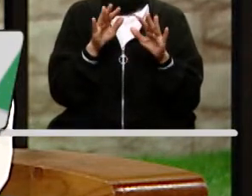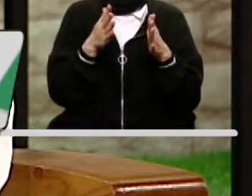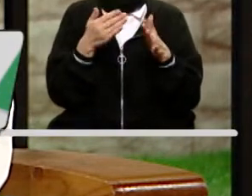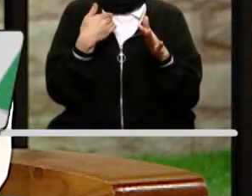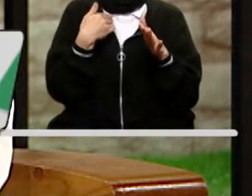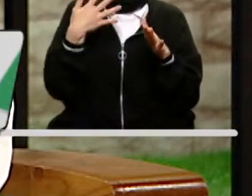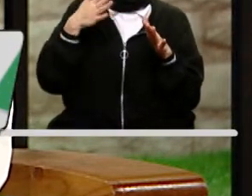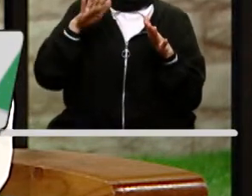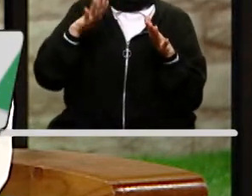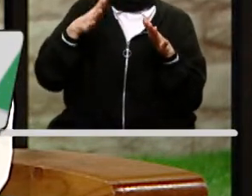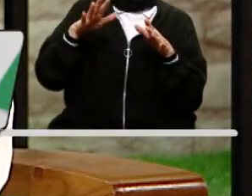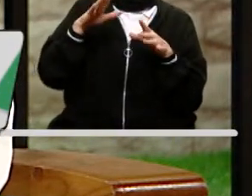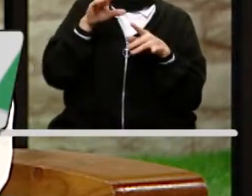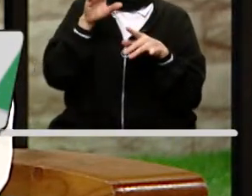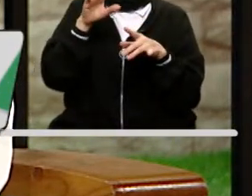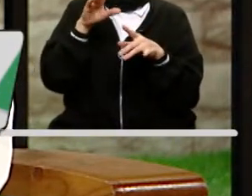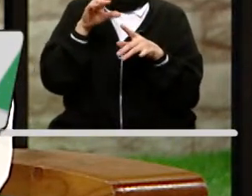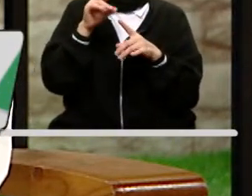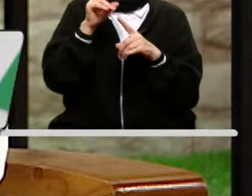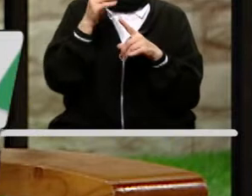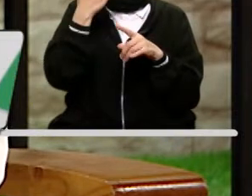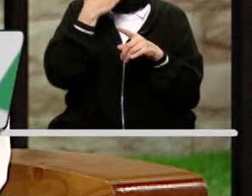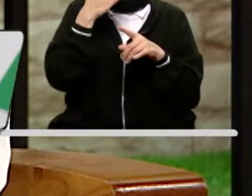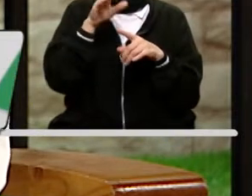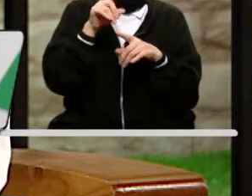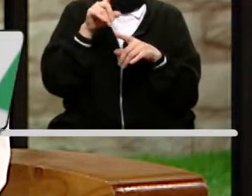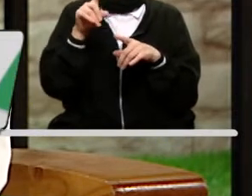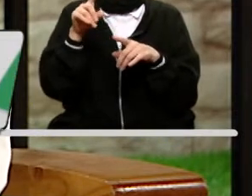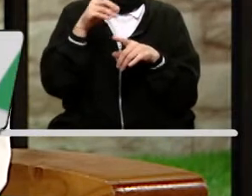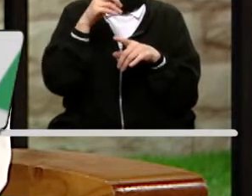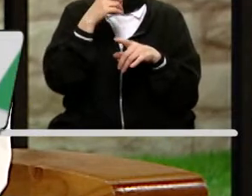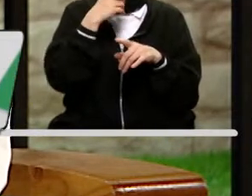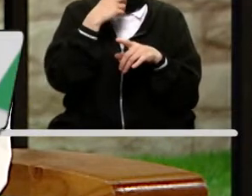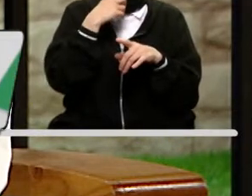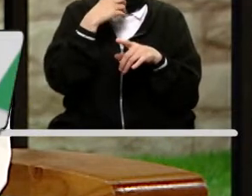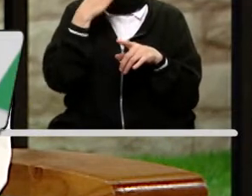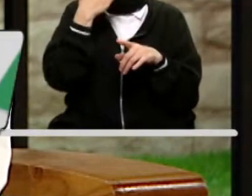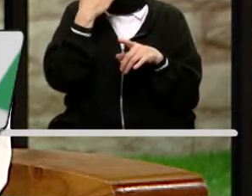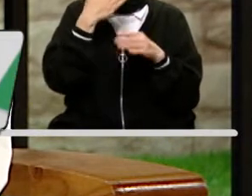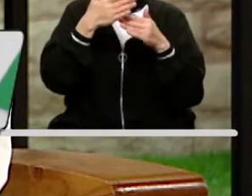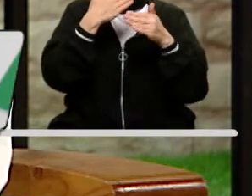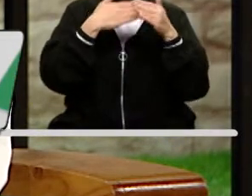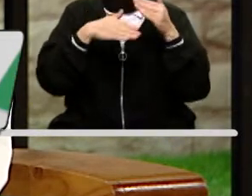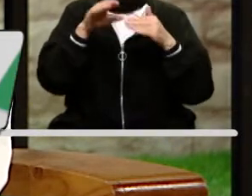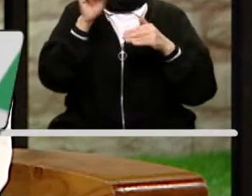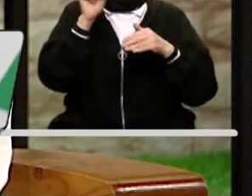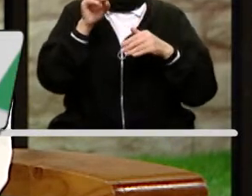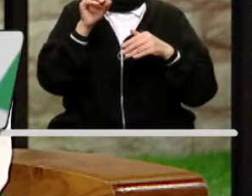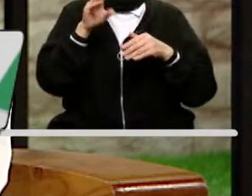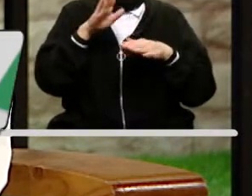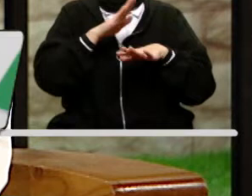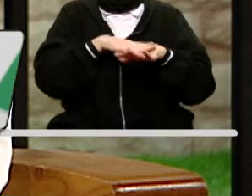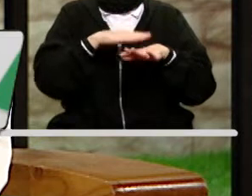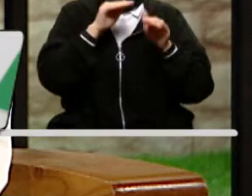öncesi yerlerde hem yöneticilik hem danışmanlık yaptım. O süreçlerde de çok iyi gözlemlediğim bir